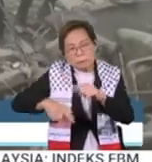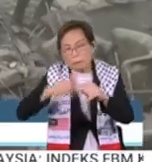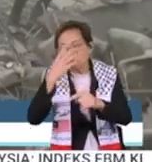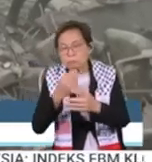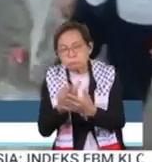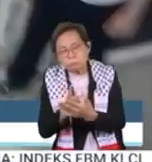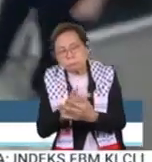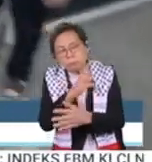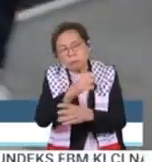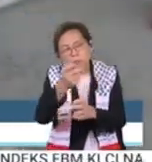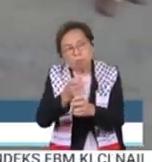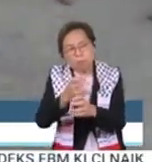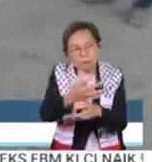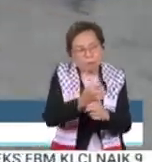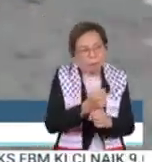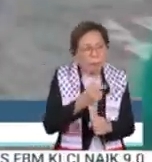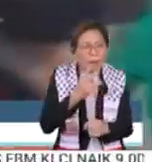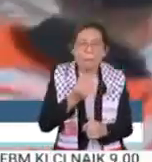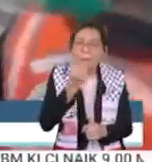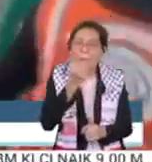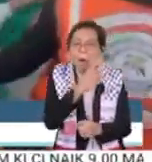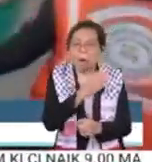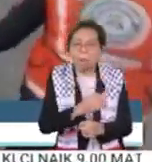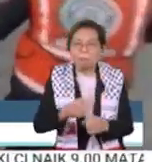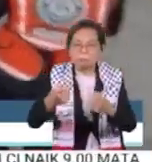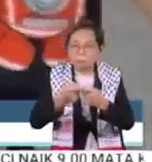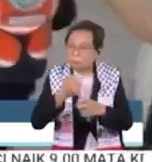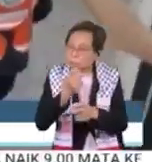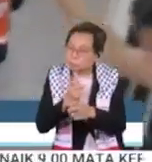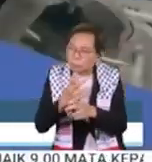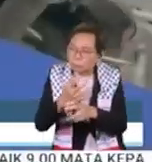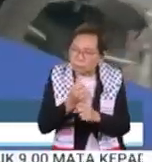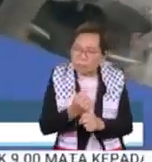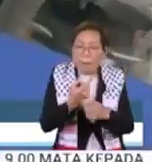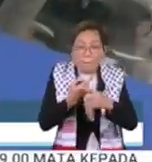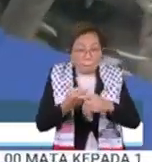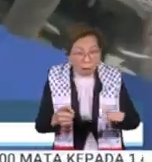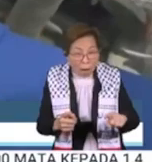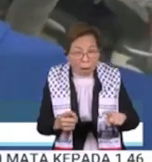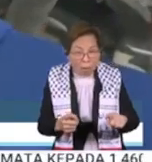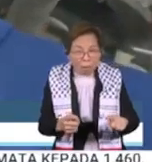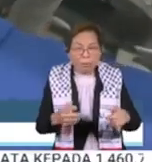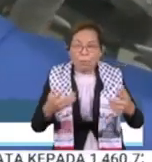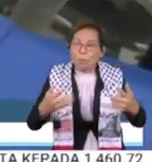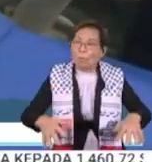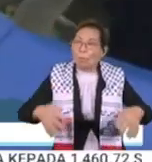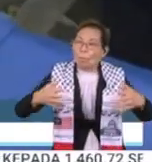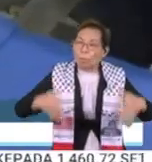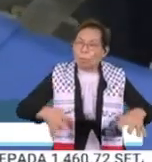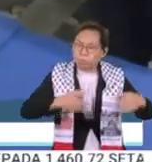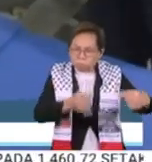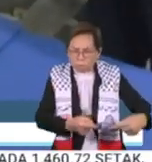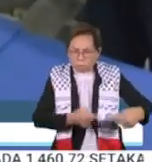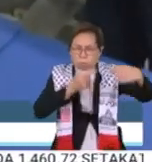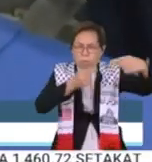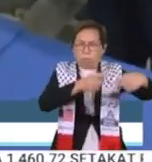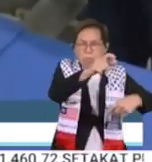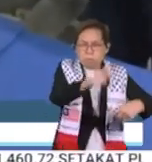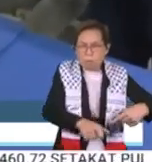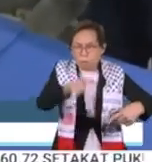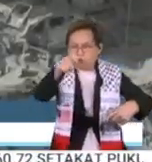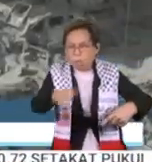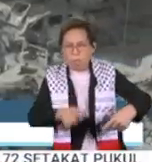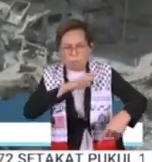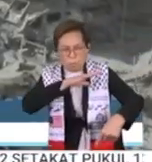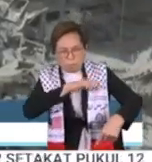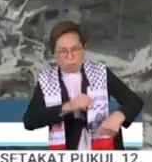disertai kesukaran mendapatkan bekalan makanan dan elektrik. Namun, dia kagum melihat perjuangan penduduk negara